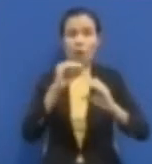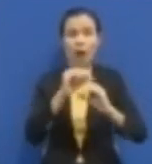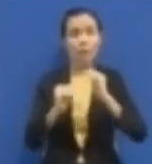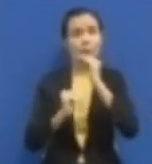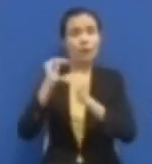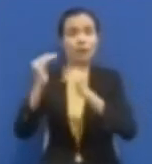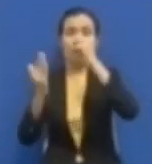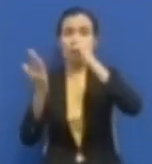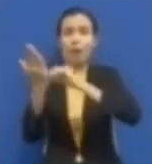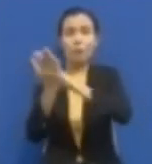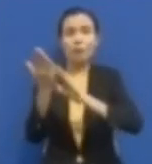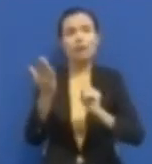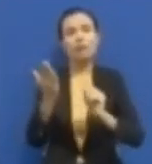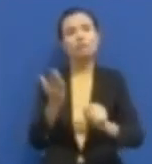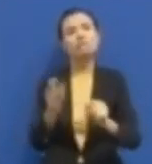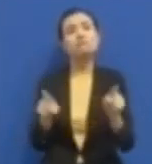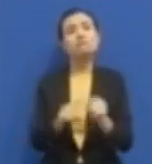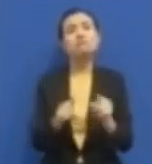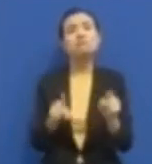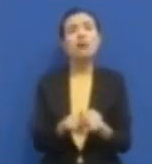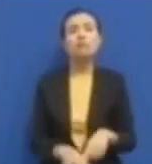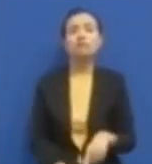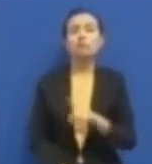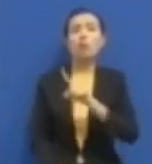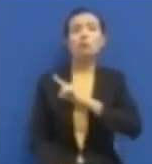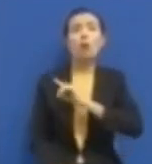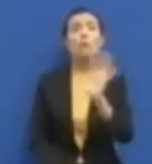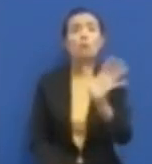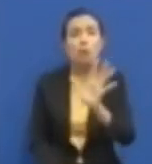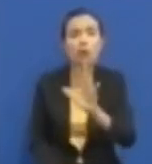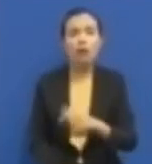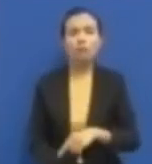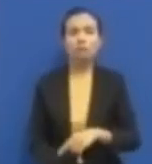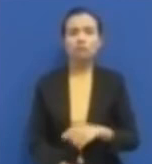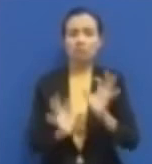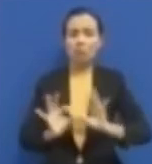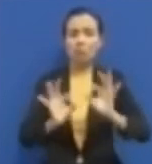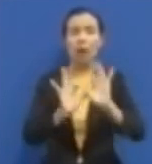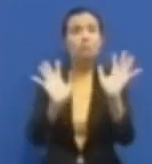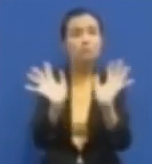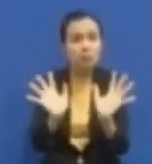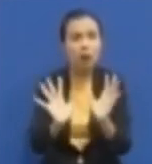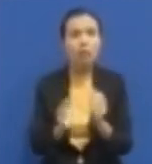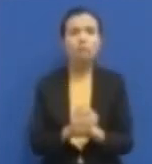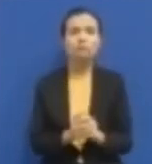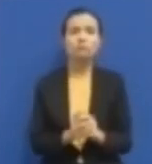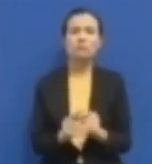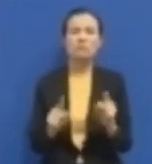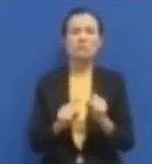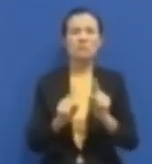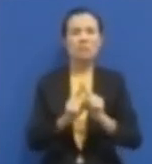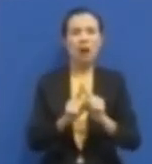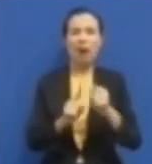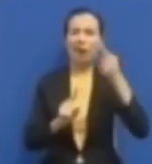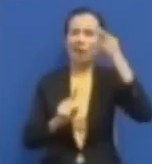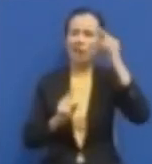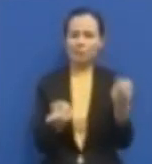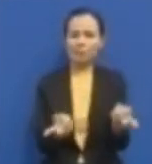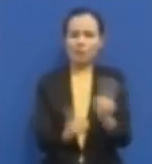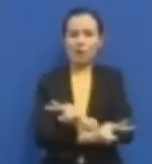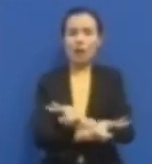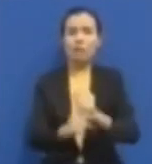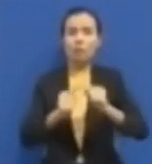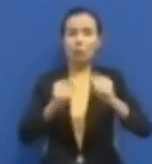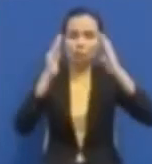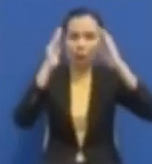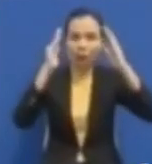ทศนั้นเป็นส่วนเกินจากแผนปฏิบัติราชการที่เขามีอยู่ซึ่งมันกลับหัวกลับหางกับความตั้งใจของรัฐบาลในการปฏิรูป